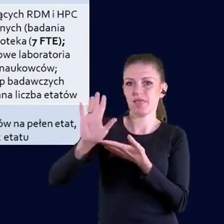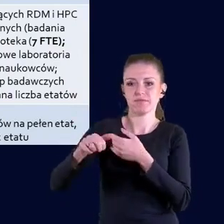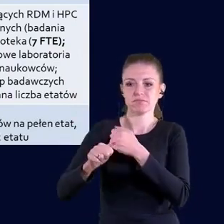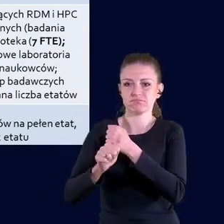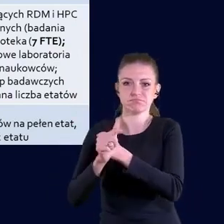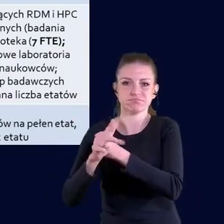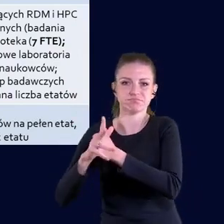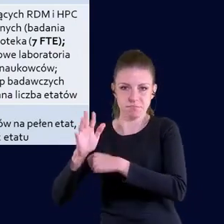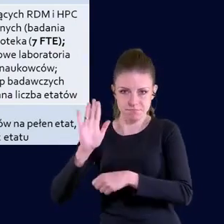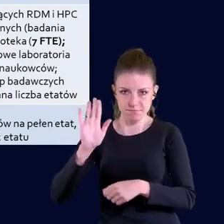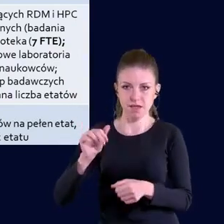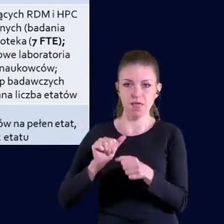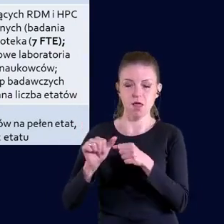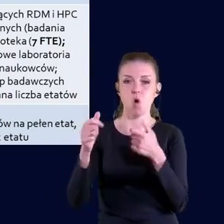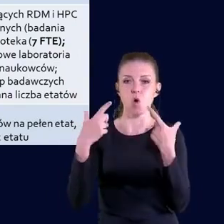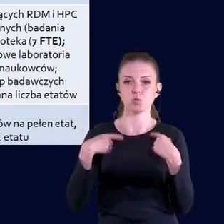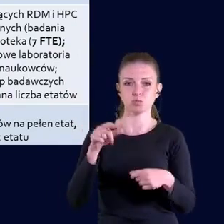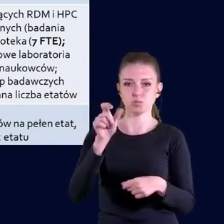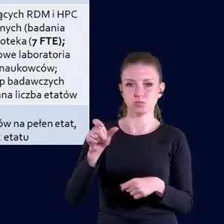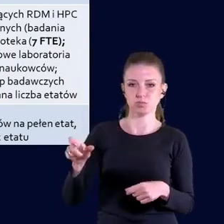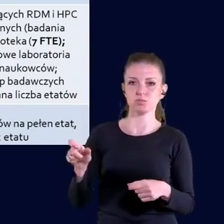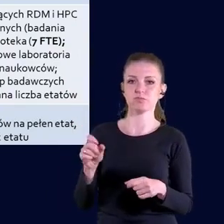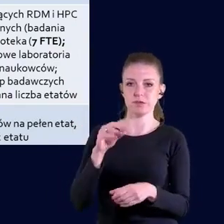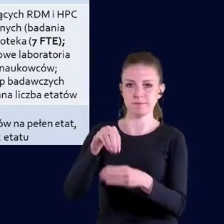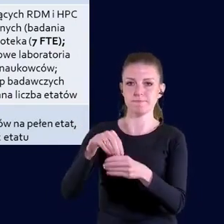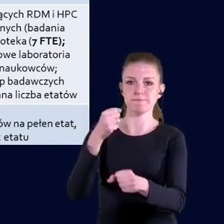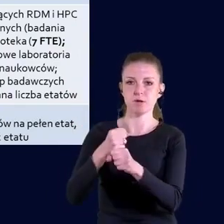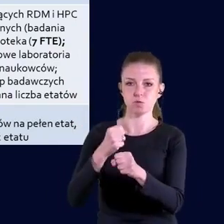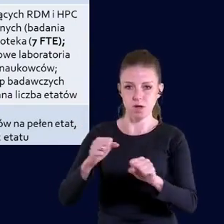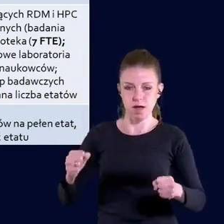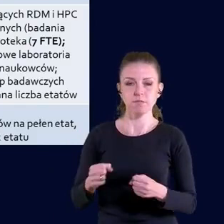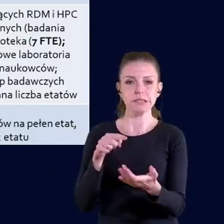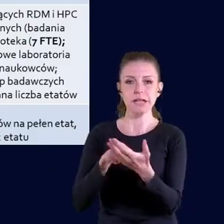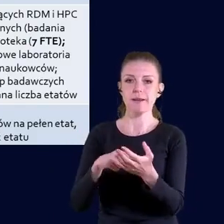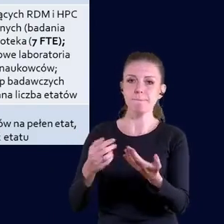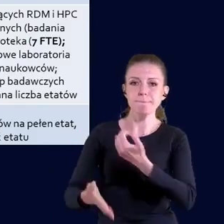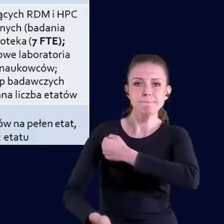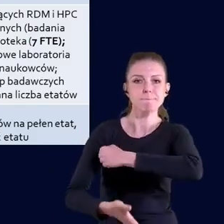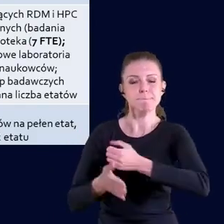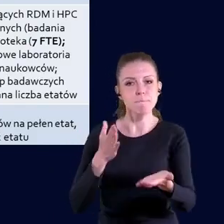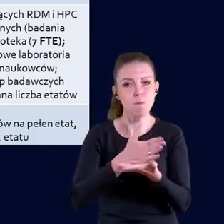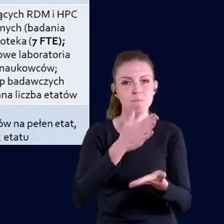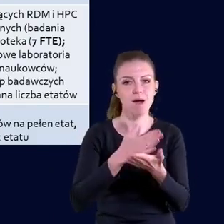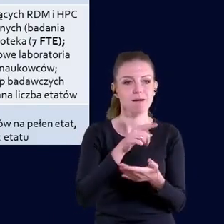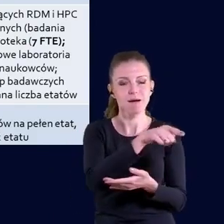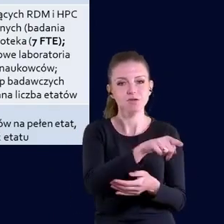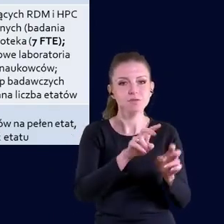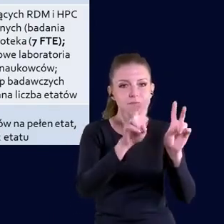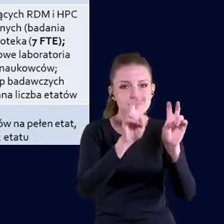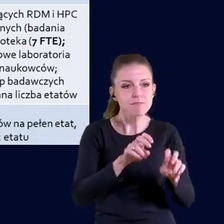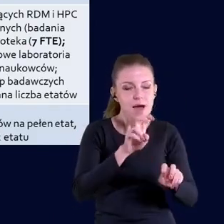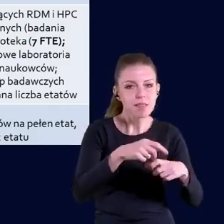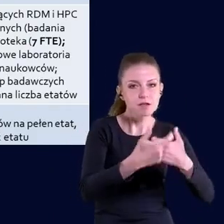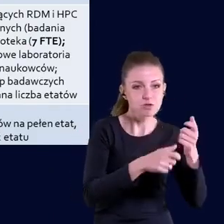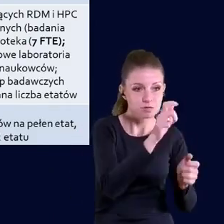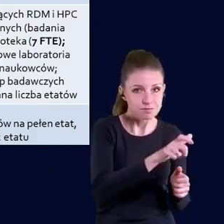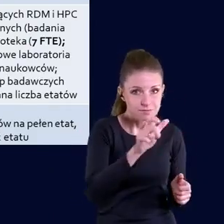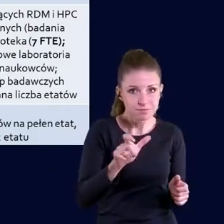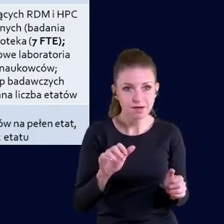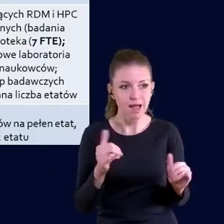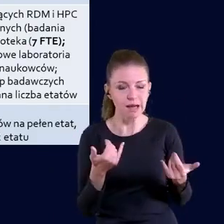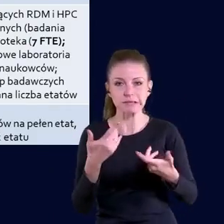na całej uczelni jest zatrudnionym do tego by wspierać badaczy w radzeniu sobie